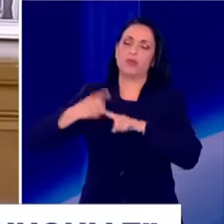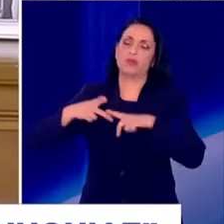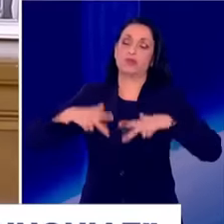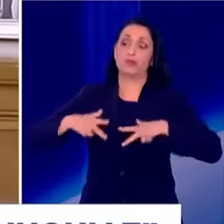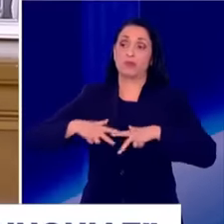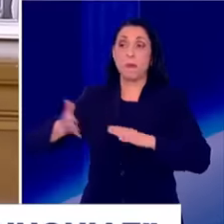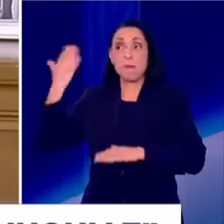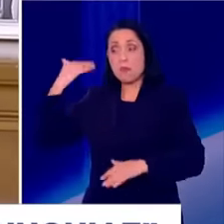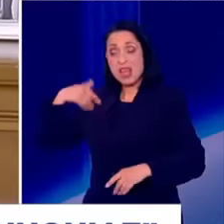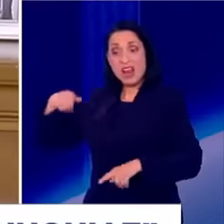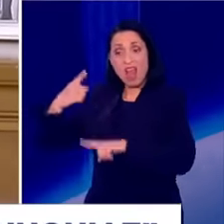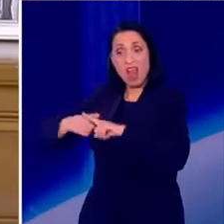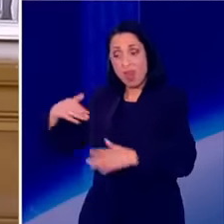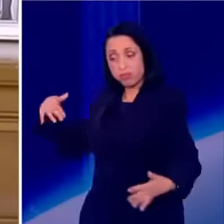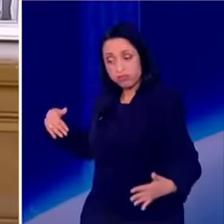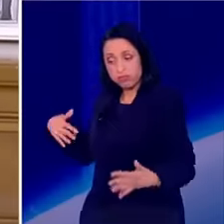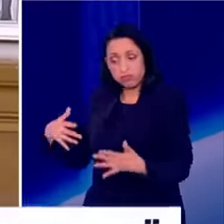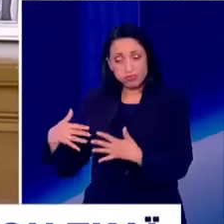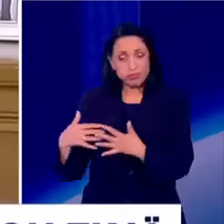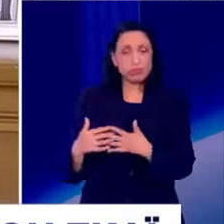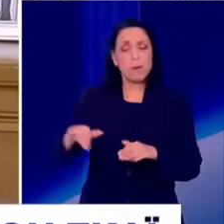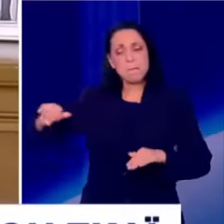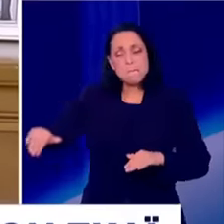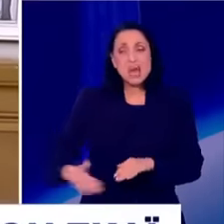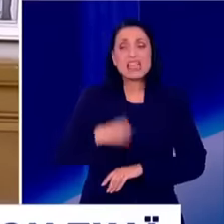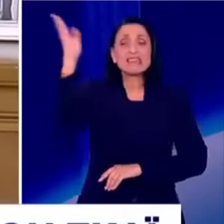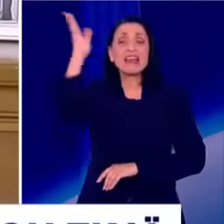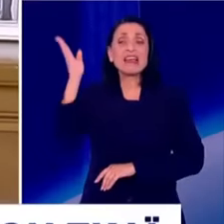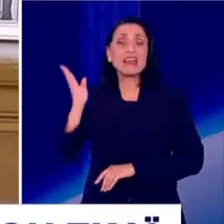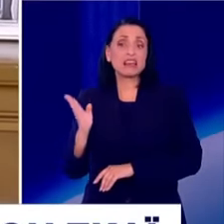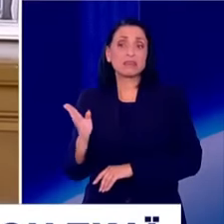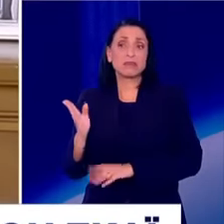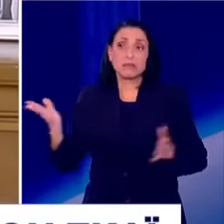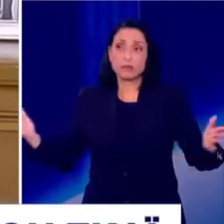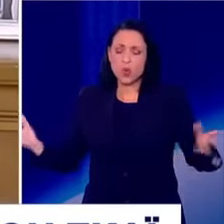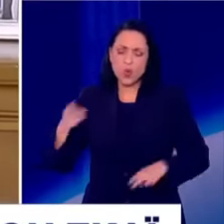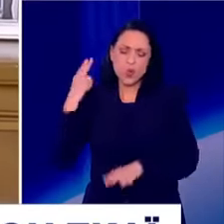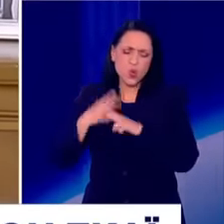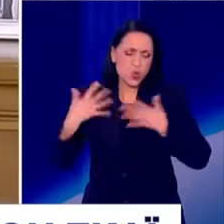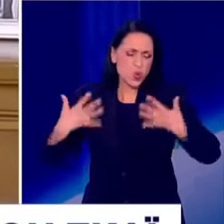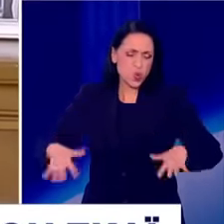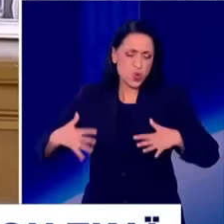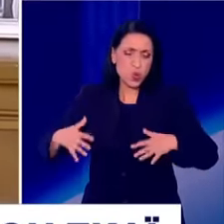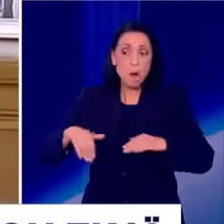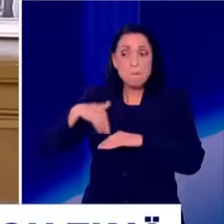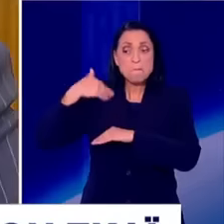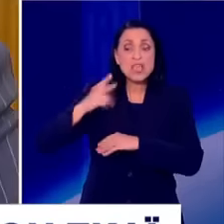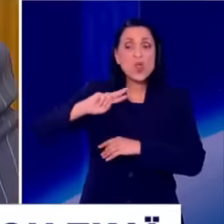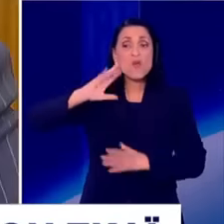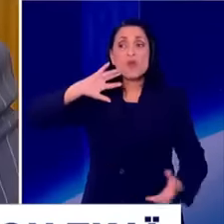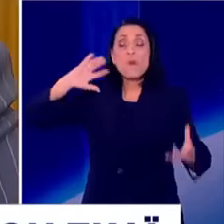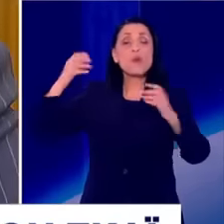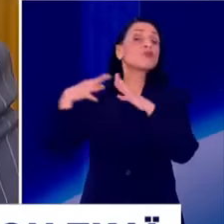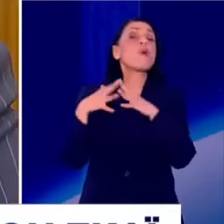από τη μεγαλύτερη κρίση που έχει περάσει οποιαδήποτε χώρα μετά το Δεύτερο Παγκόσμιο Πόλεμο. Χάσαμε 25% της του μεγέθους